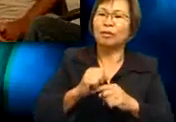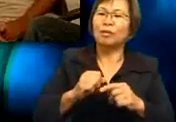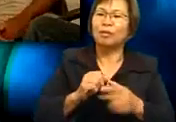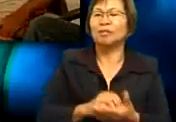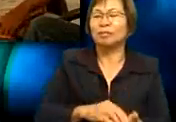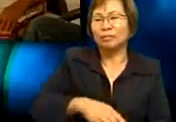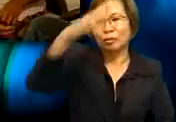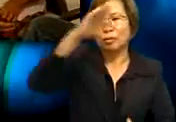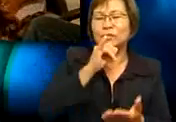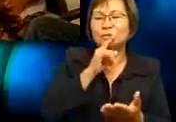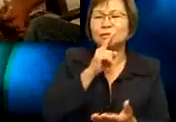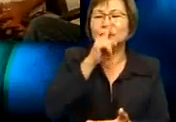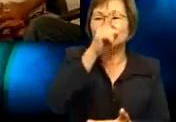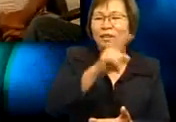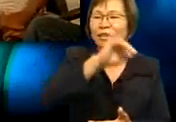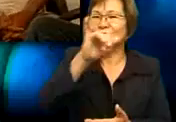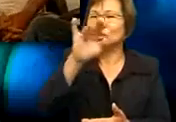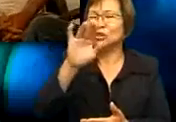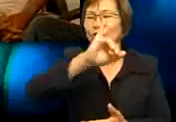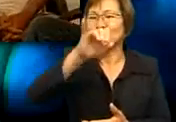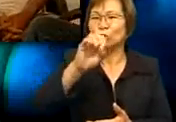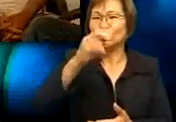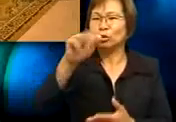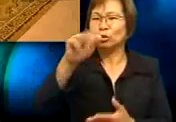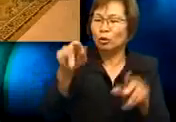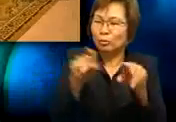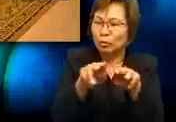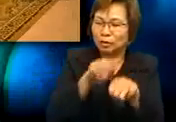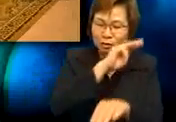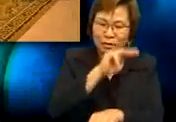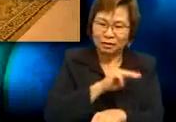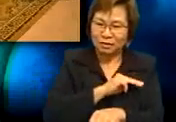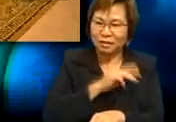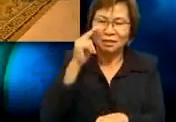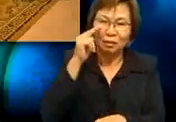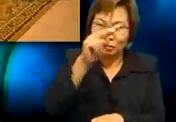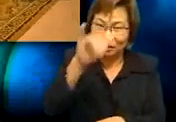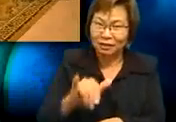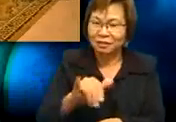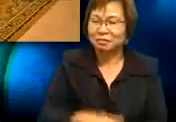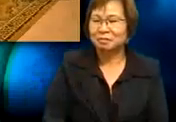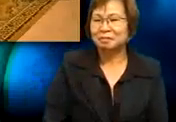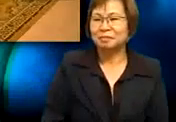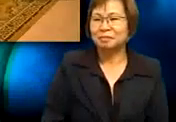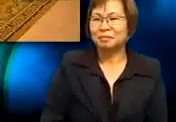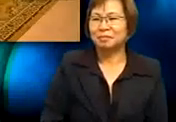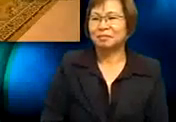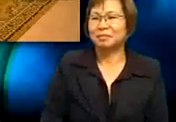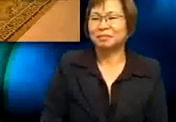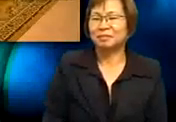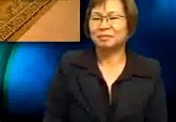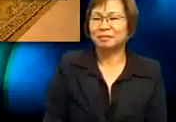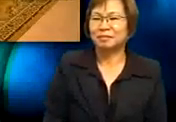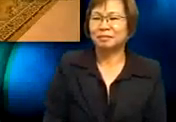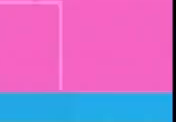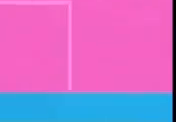Oh, macam tu. Yeshua, macam menteri nampaknya.